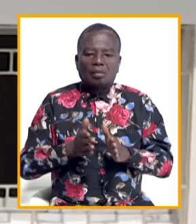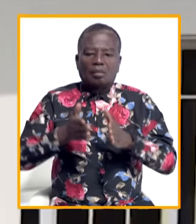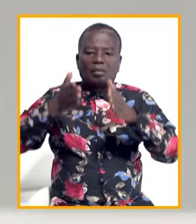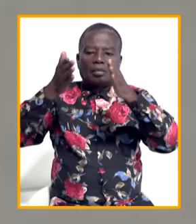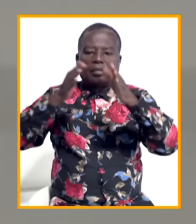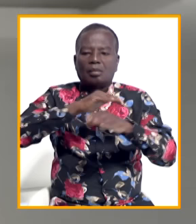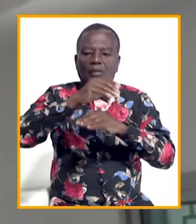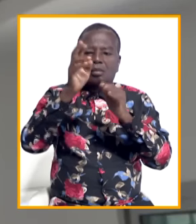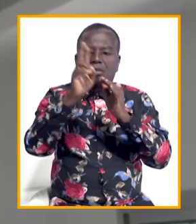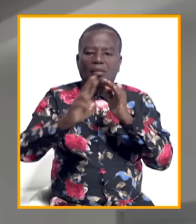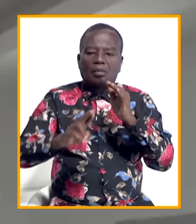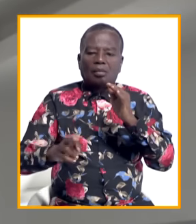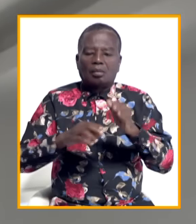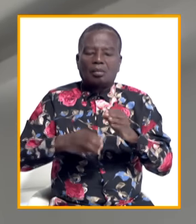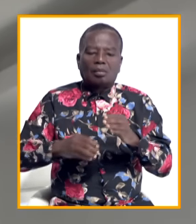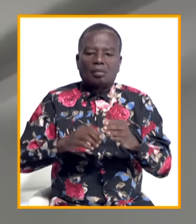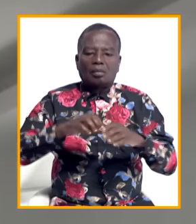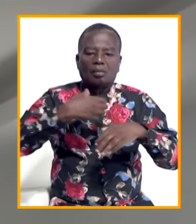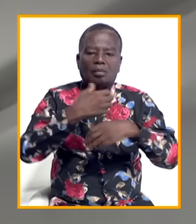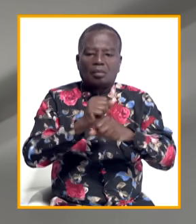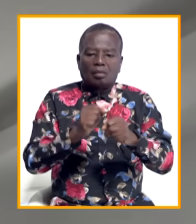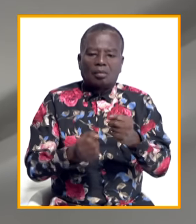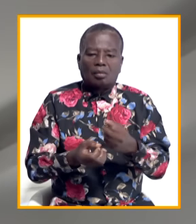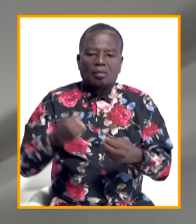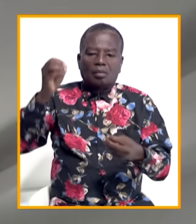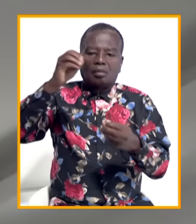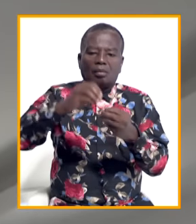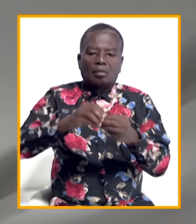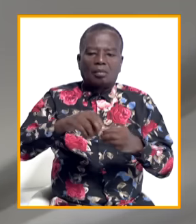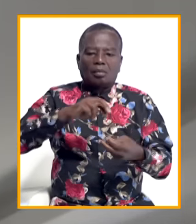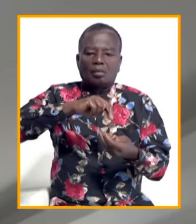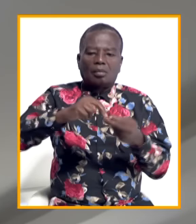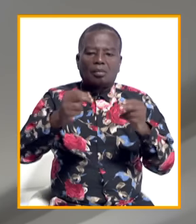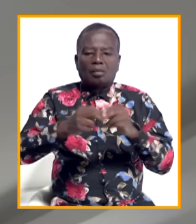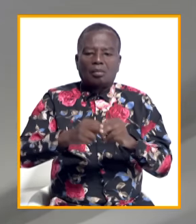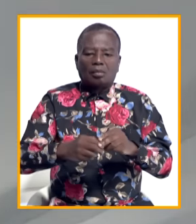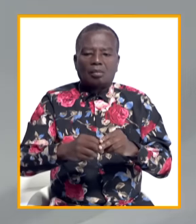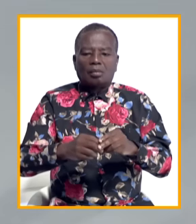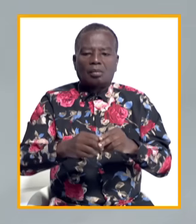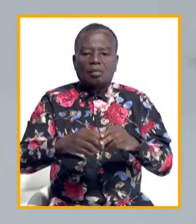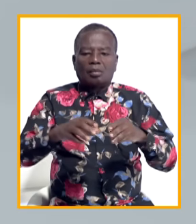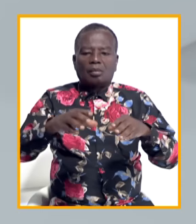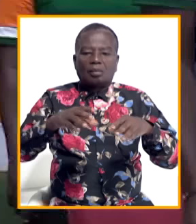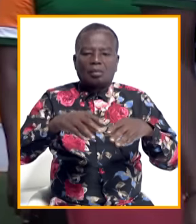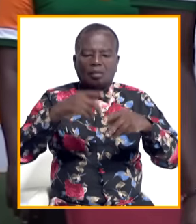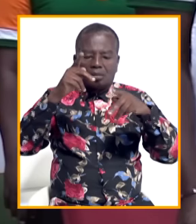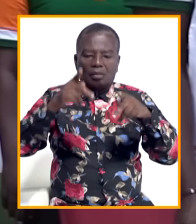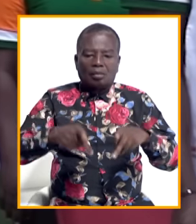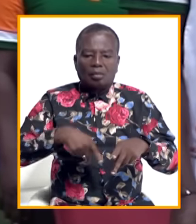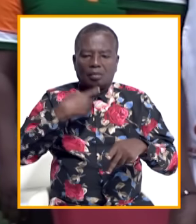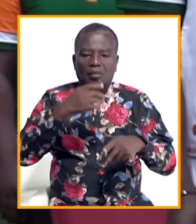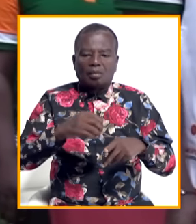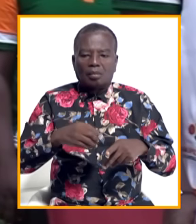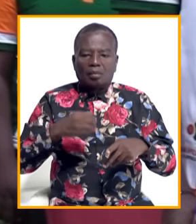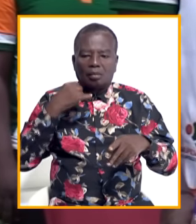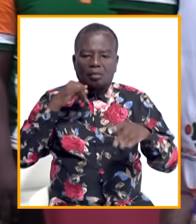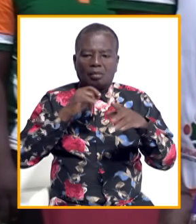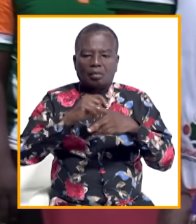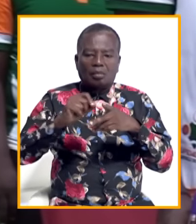ces résultats ont engendré l'accroissement du nombre d'adhérents qui est passé de 52 000 à plus de 80